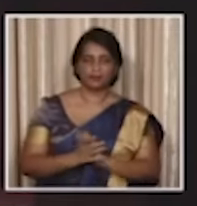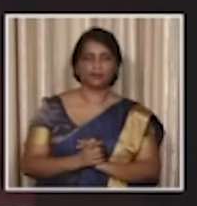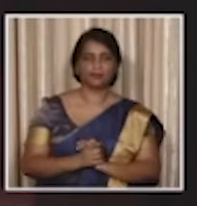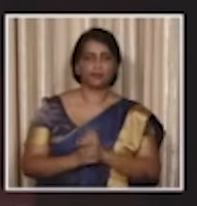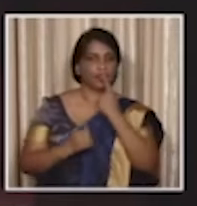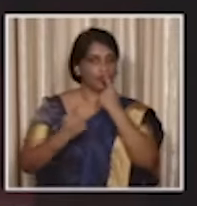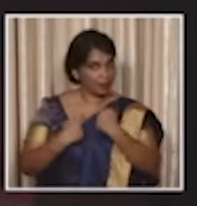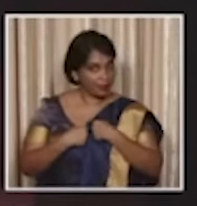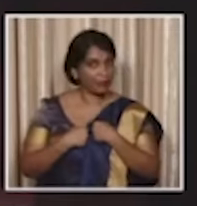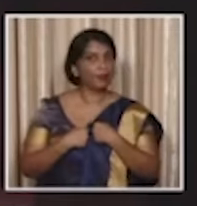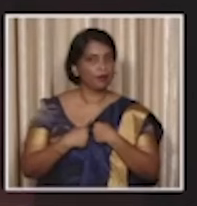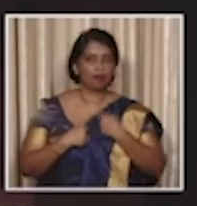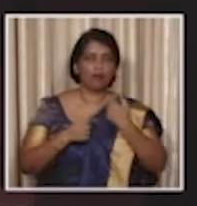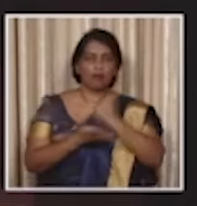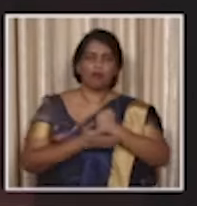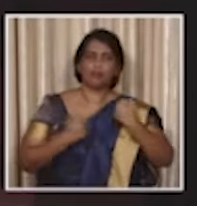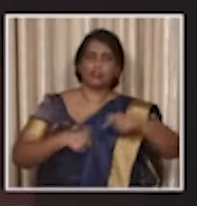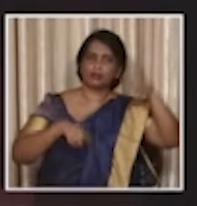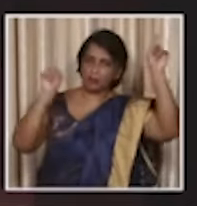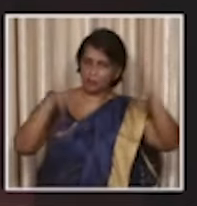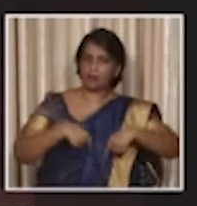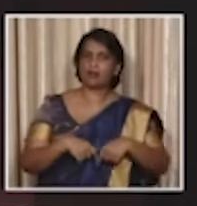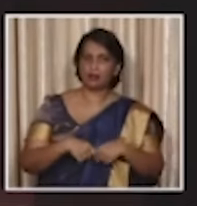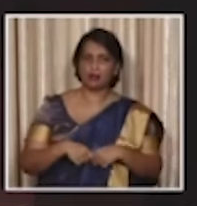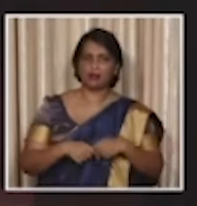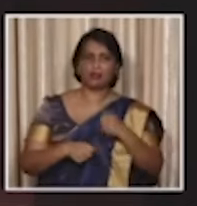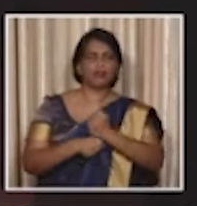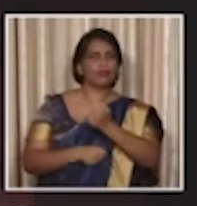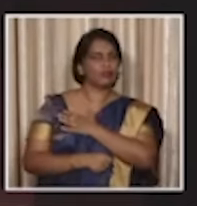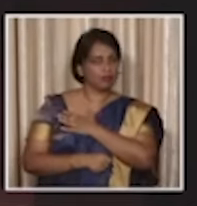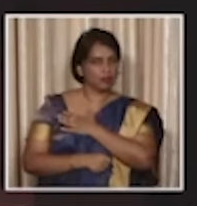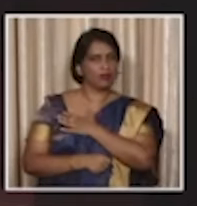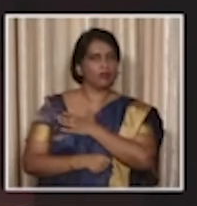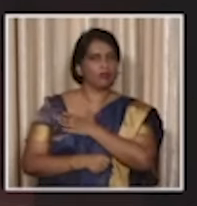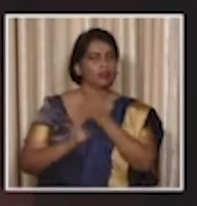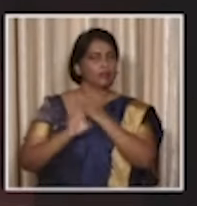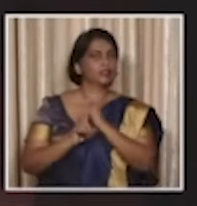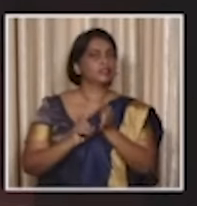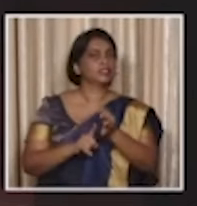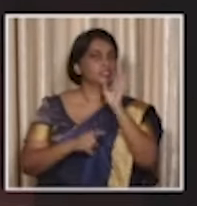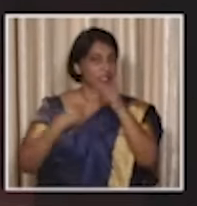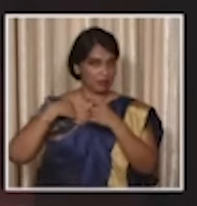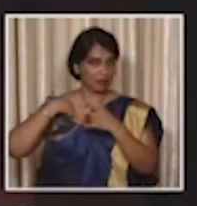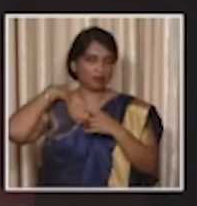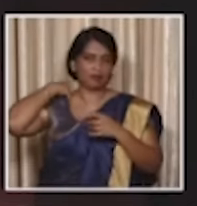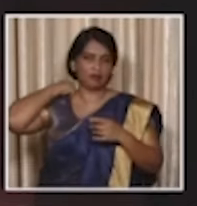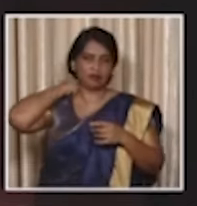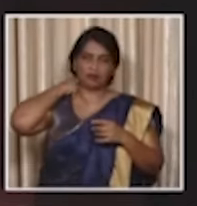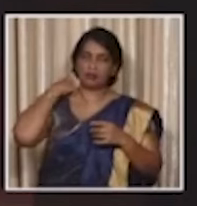අපිට කිව්ව නිසා අපි ගෙන්න ගත්තා. ගෝඨාභය රාජපක්ෂ එවකට ජනාධිපතිවරයා